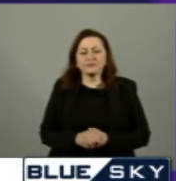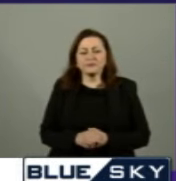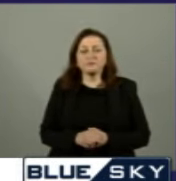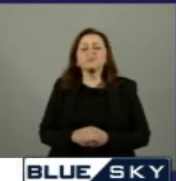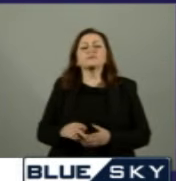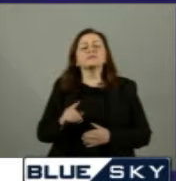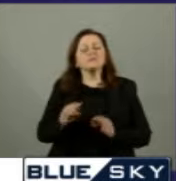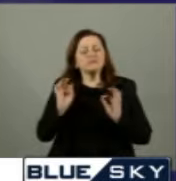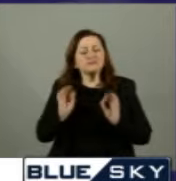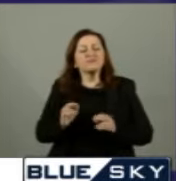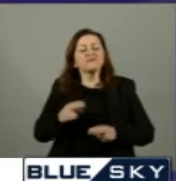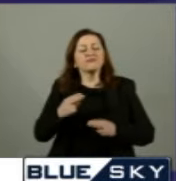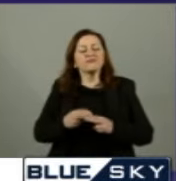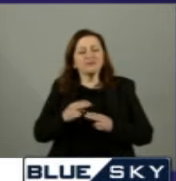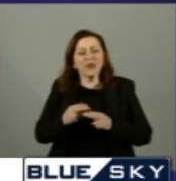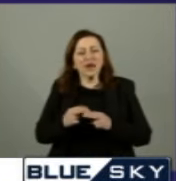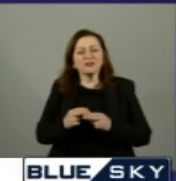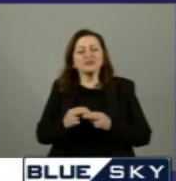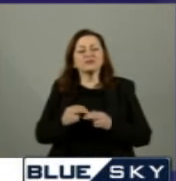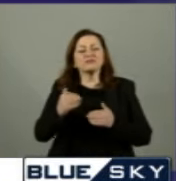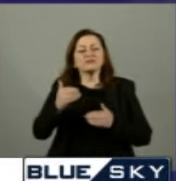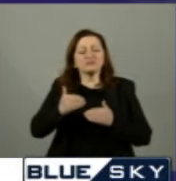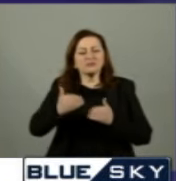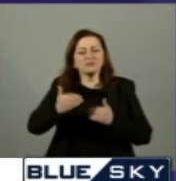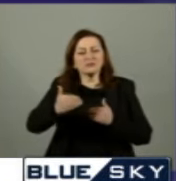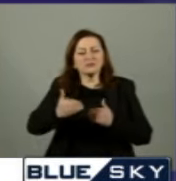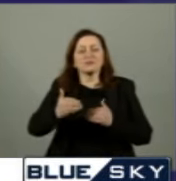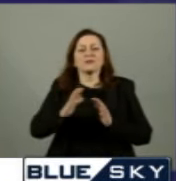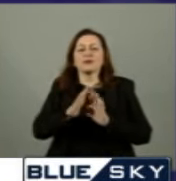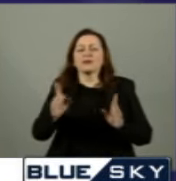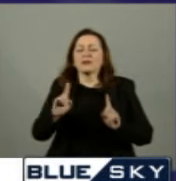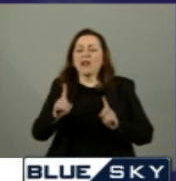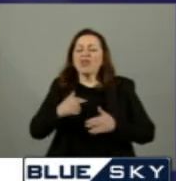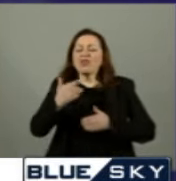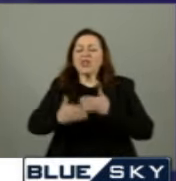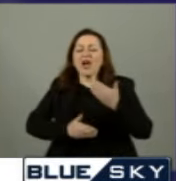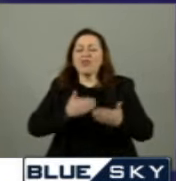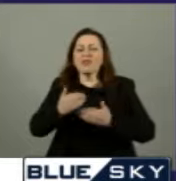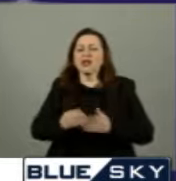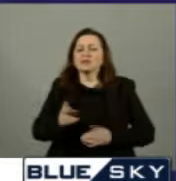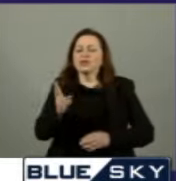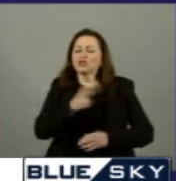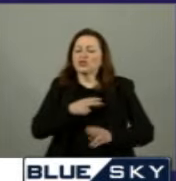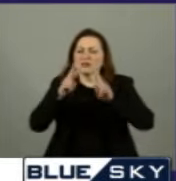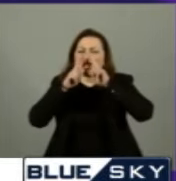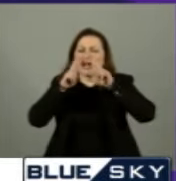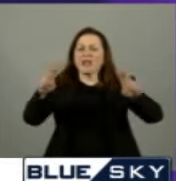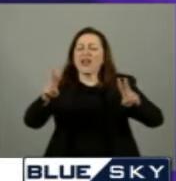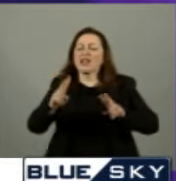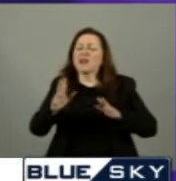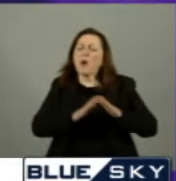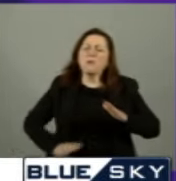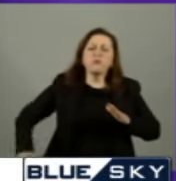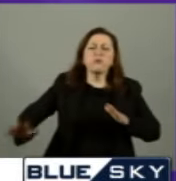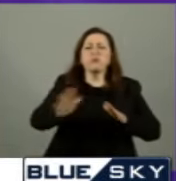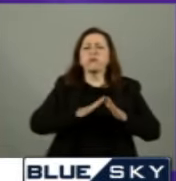προκριματικές, αξιοκρατικές, μη αυλικές διαδικασίες παντού. Στην αυτοδιοίκηση,